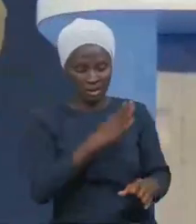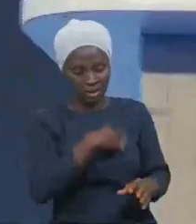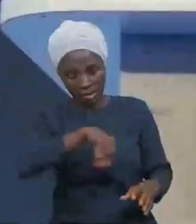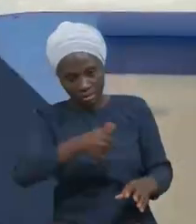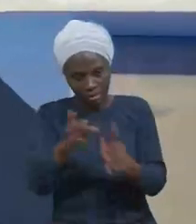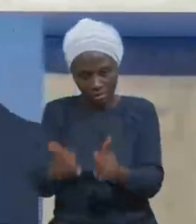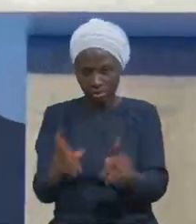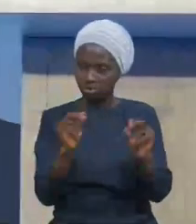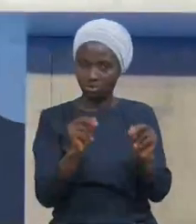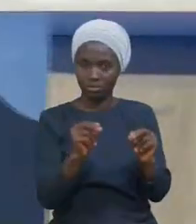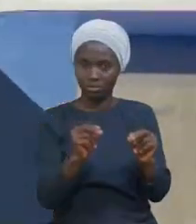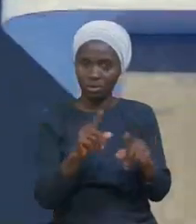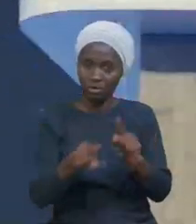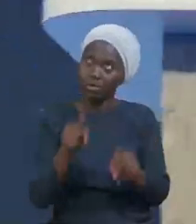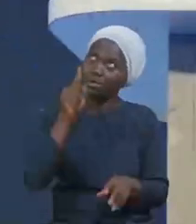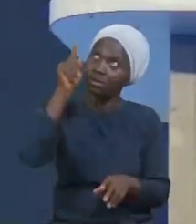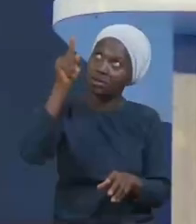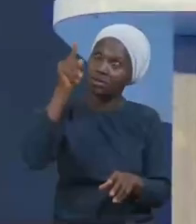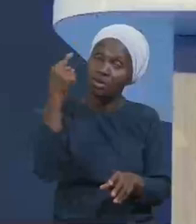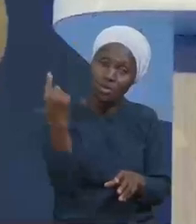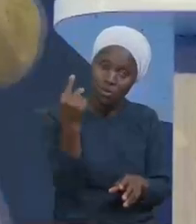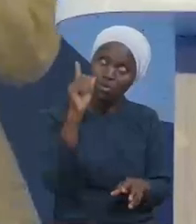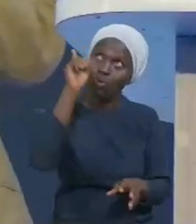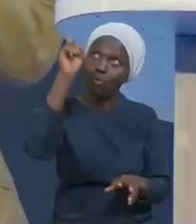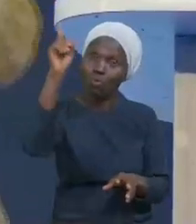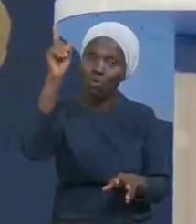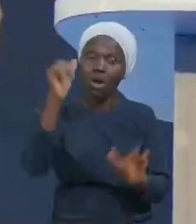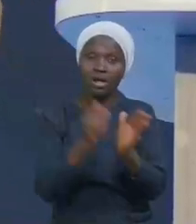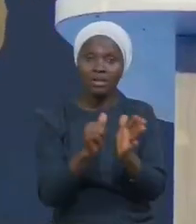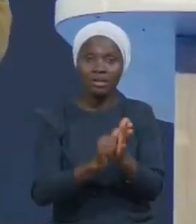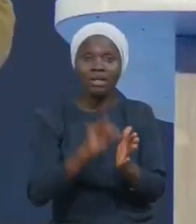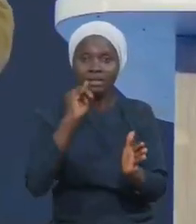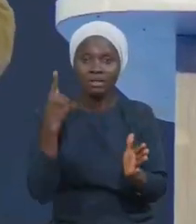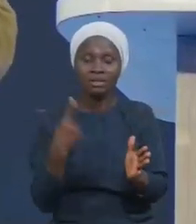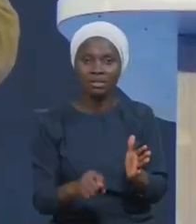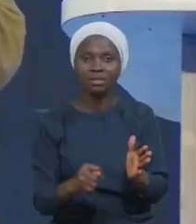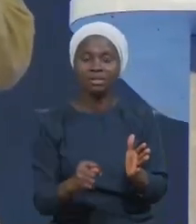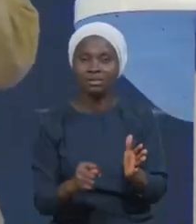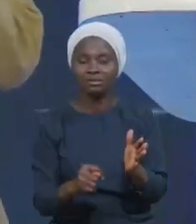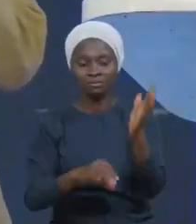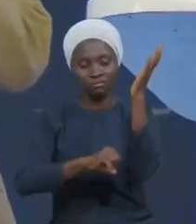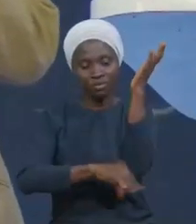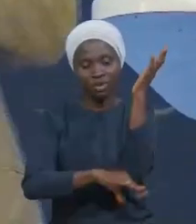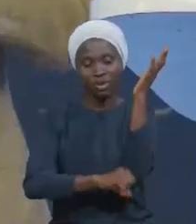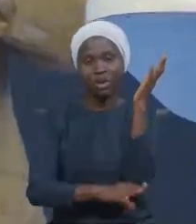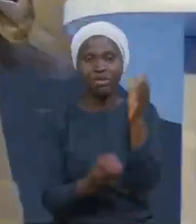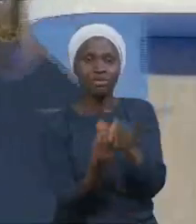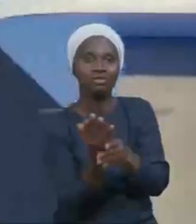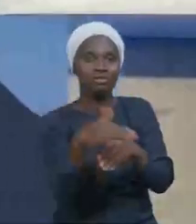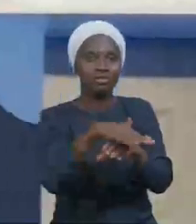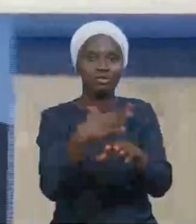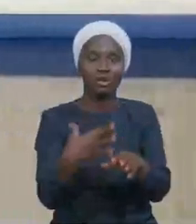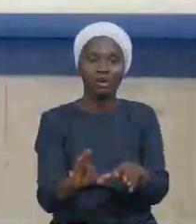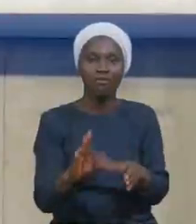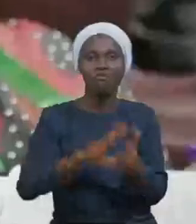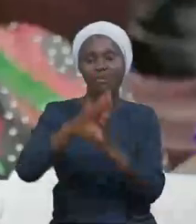Lui, le seul qui est la source du pardon. Le seul qui est la source